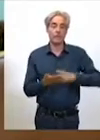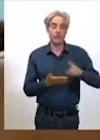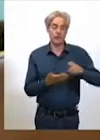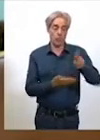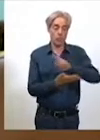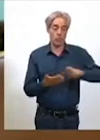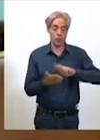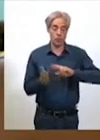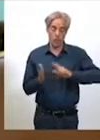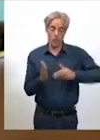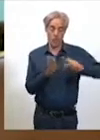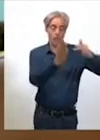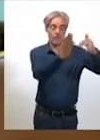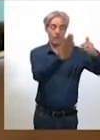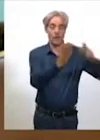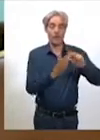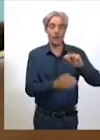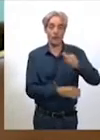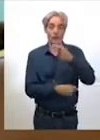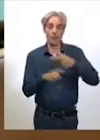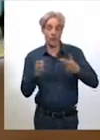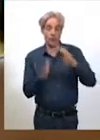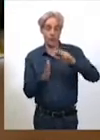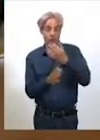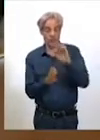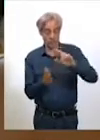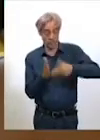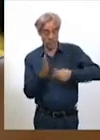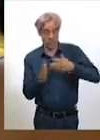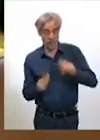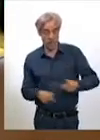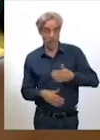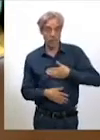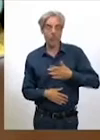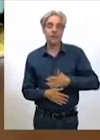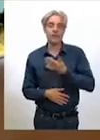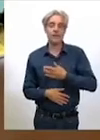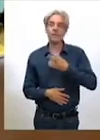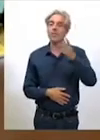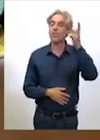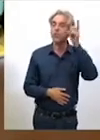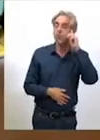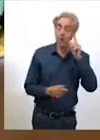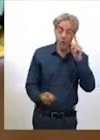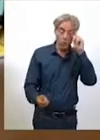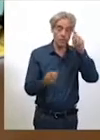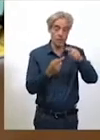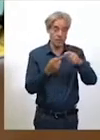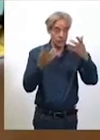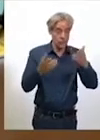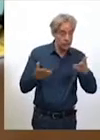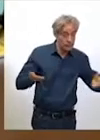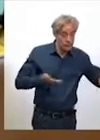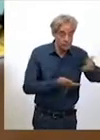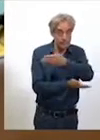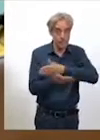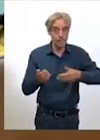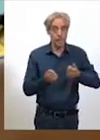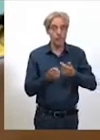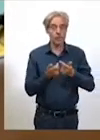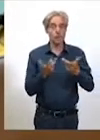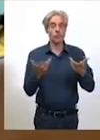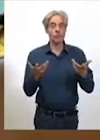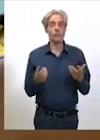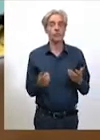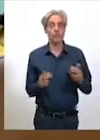de ce type-là qui sera votée en France. On pense que c'est extrêmement intéressant, parce que l'objectif, c'est de poser les bases de la vision qu'on va partager entre nos différents niveaux de